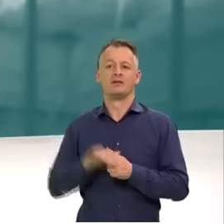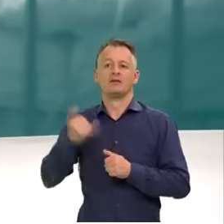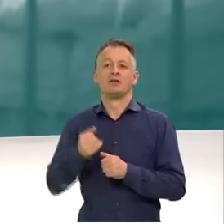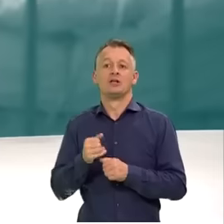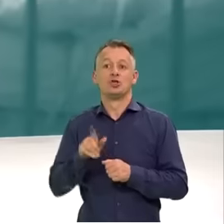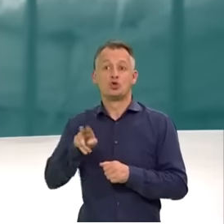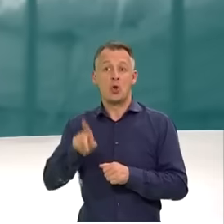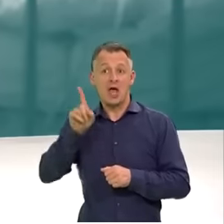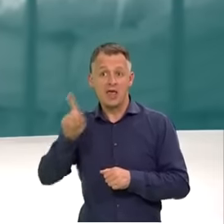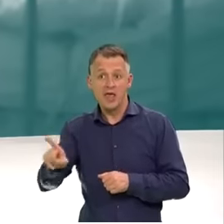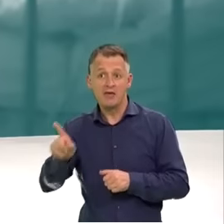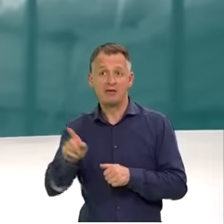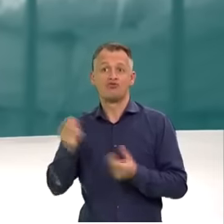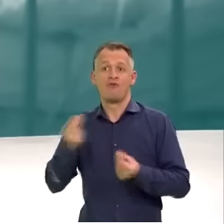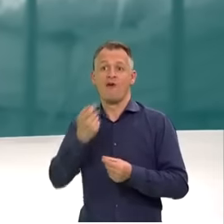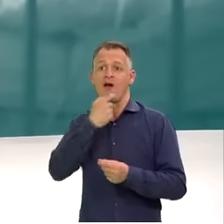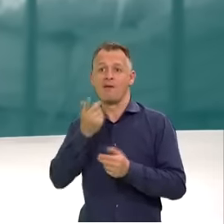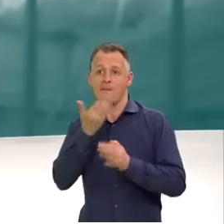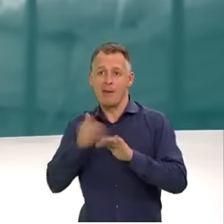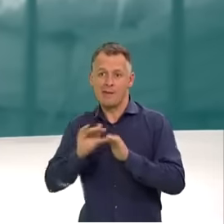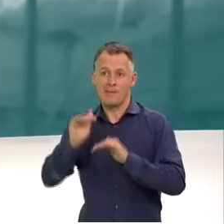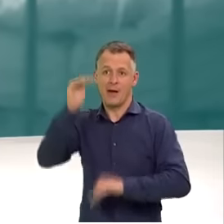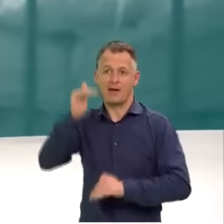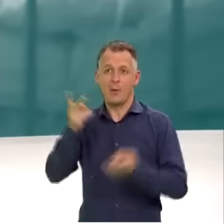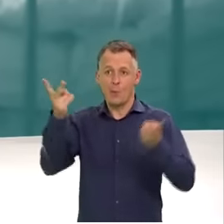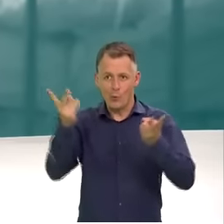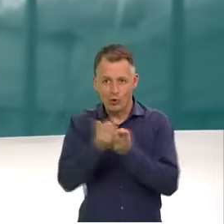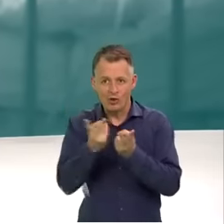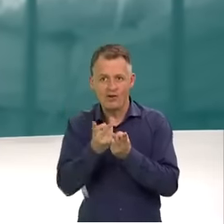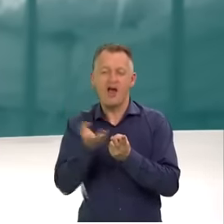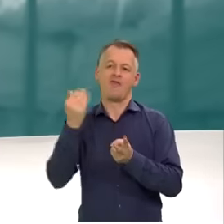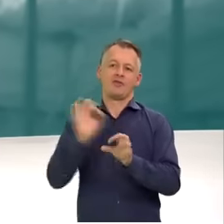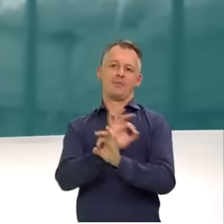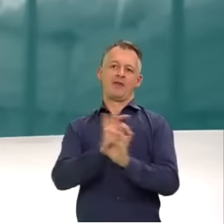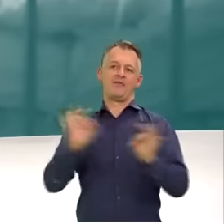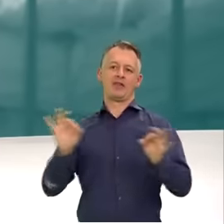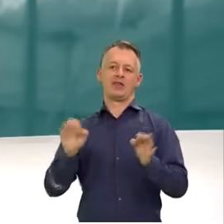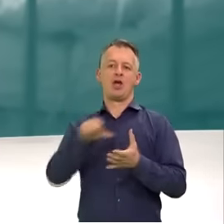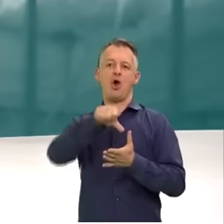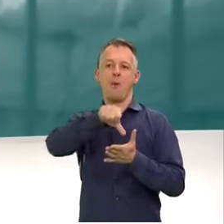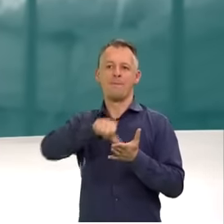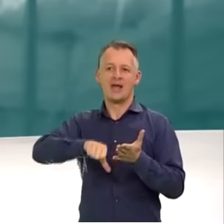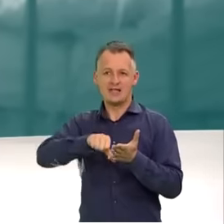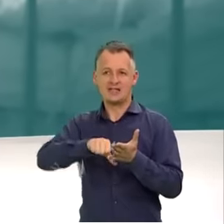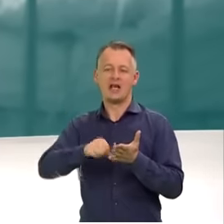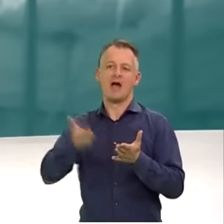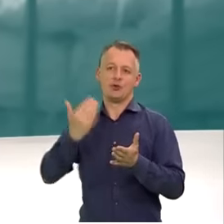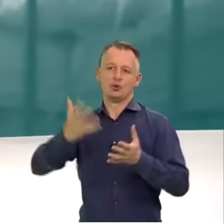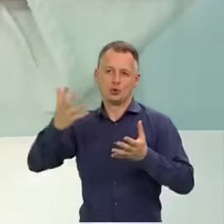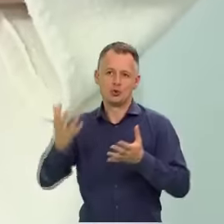a fost chiar sora femeii, cu câțiva ani mai mare. Compatibilitatea a fost perfectă, iar operația un succes.